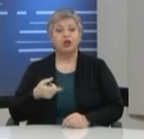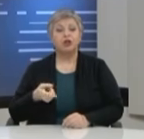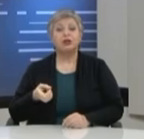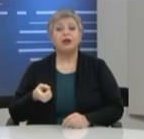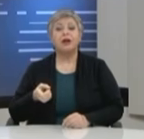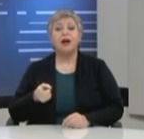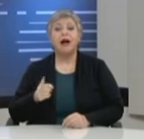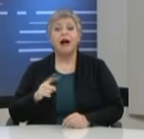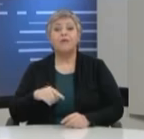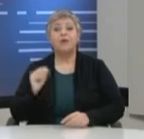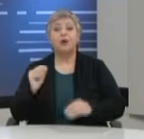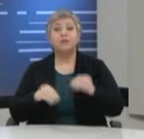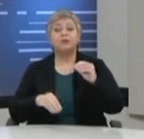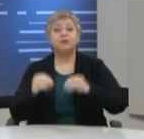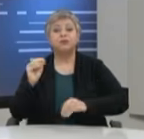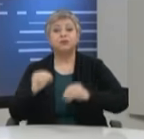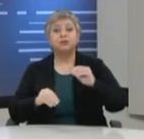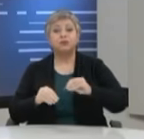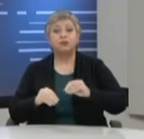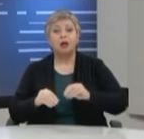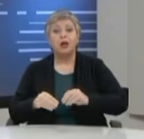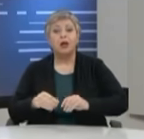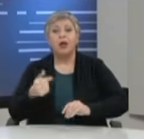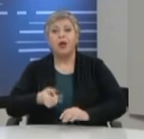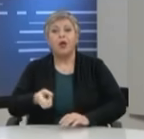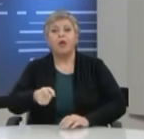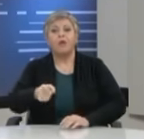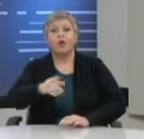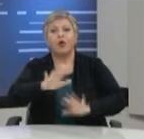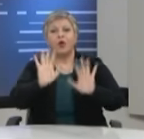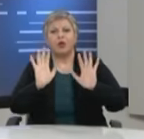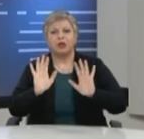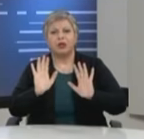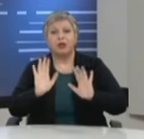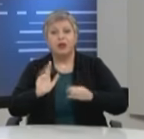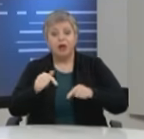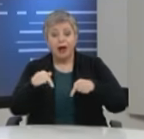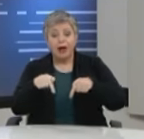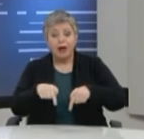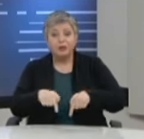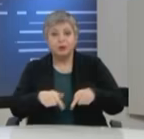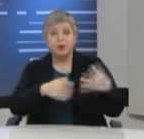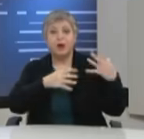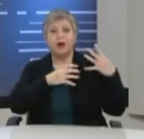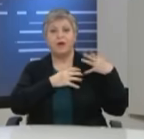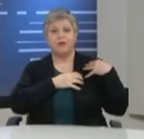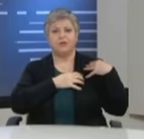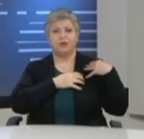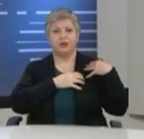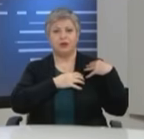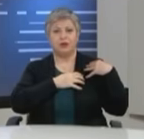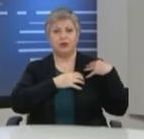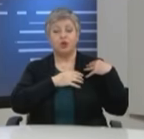Όχι μεθαύριο. Η ώρα της ευθύνης είναι τώρα. Όχι στο μέλλον. Οι υπεύθυνοι κρίνονται